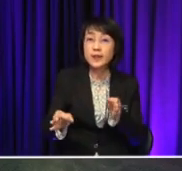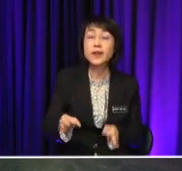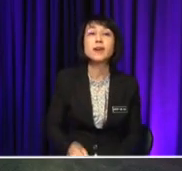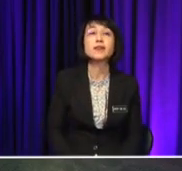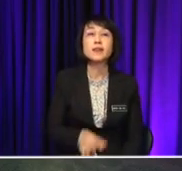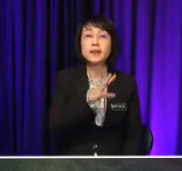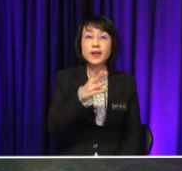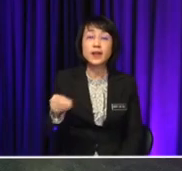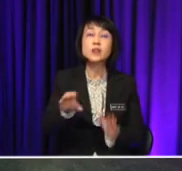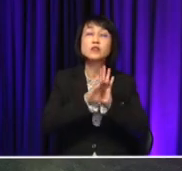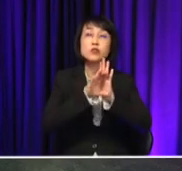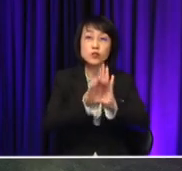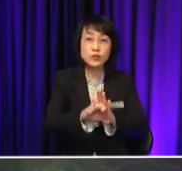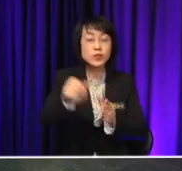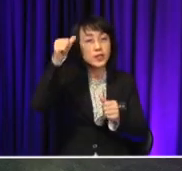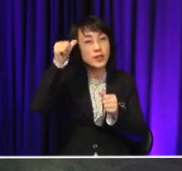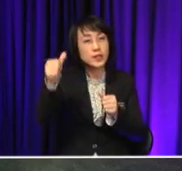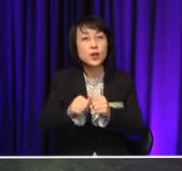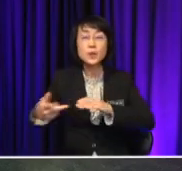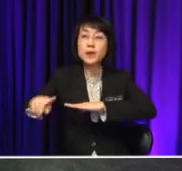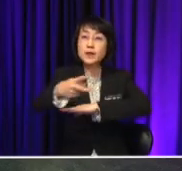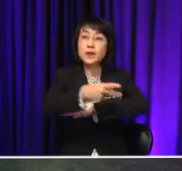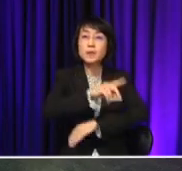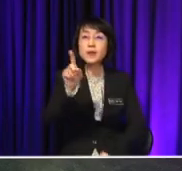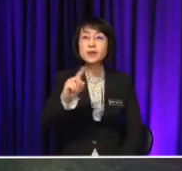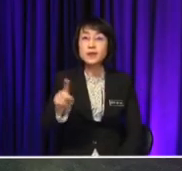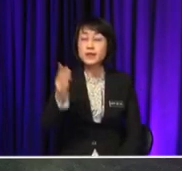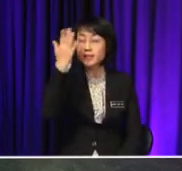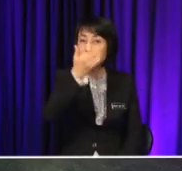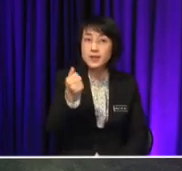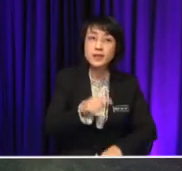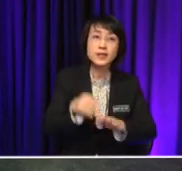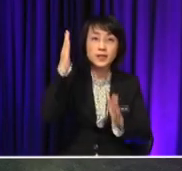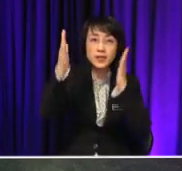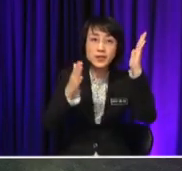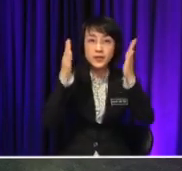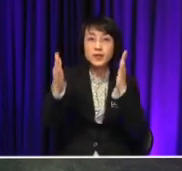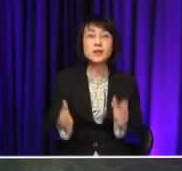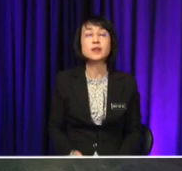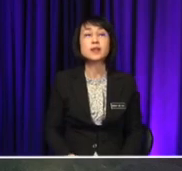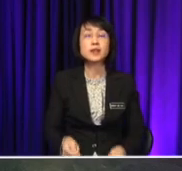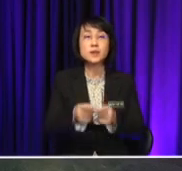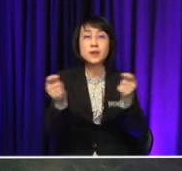kalau pantai dekat mana pantai yang menarik di Indonesia karena tanah tinggi Dekat mana kawasan